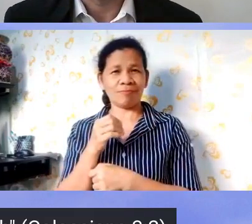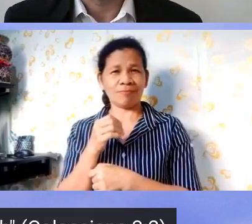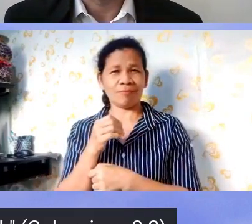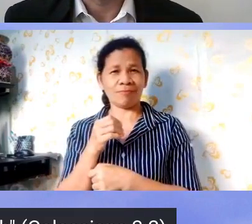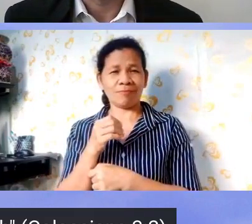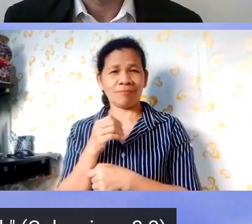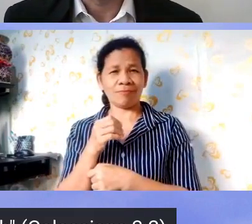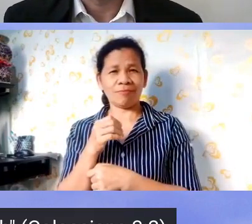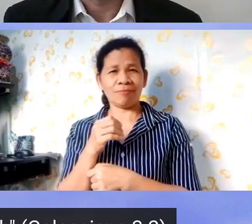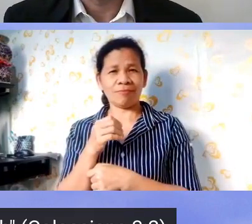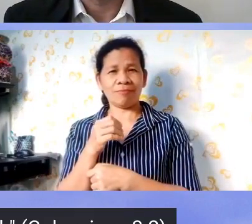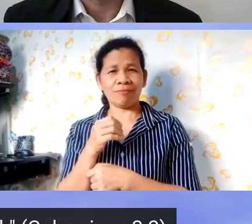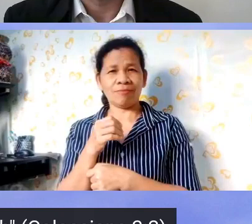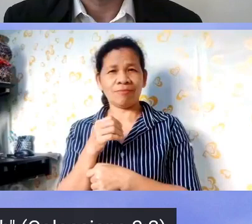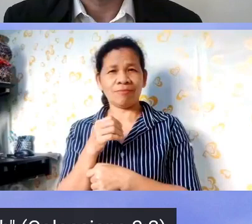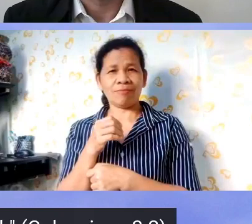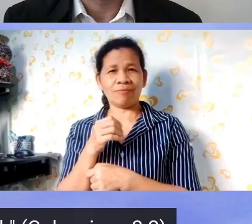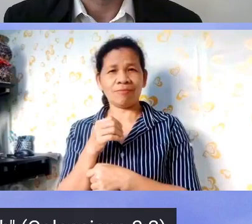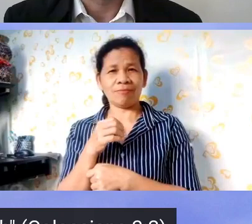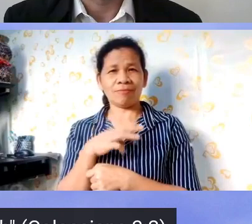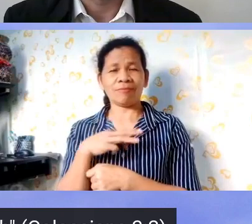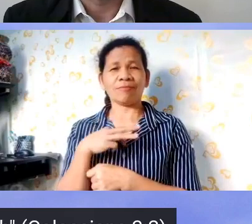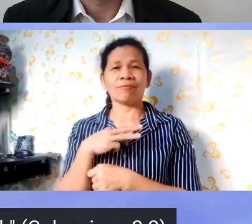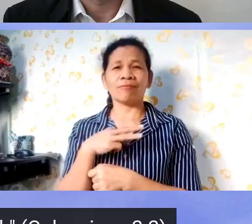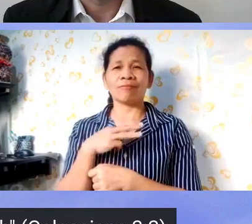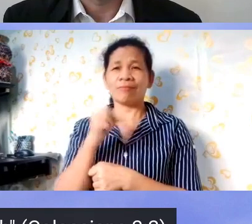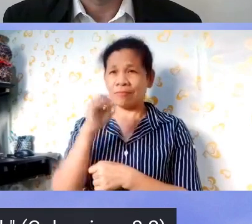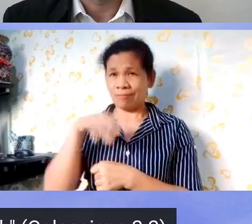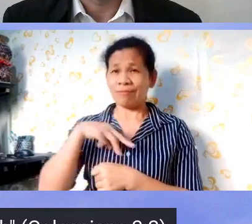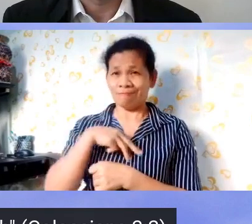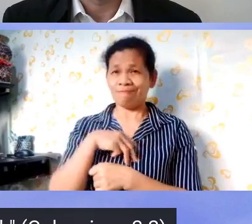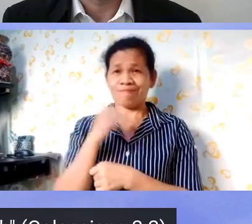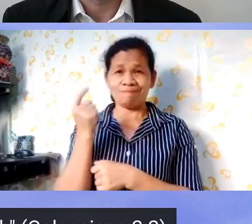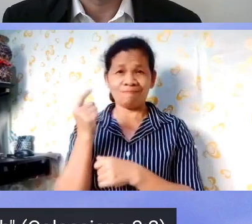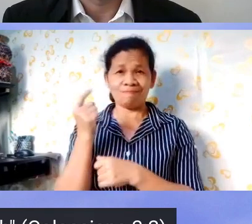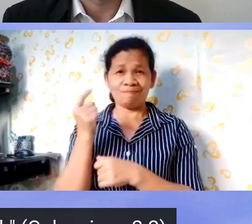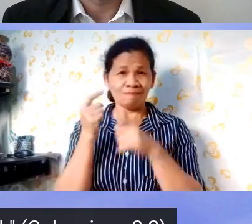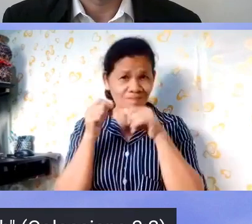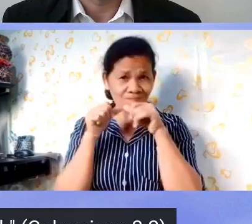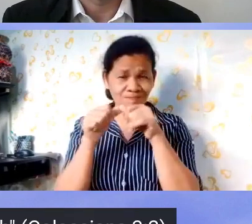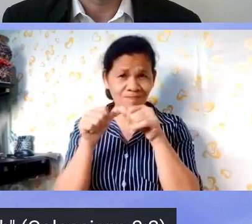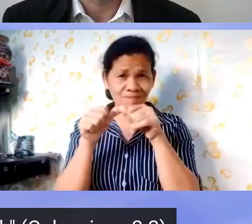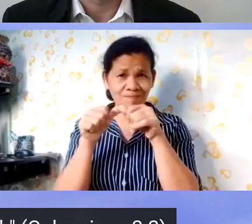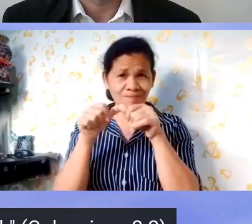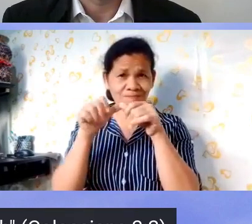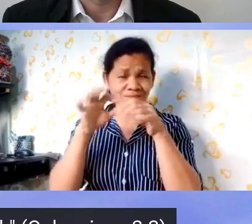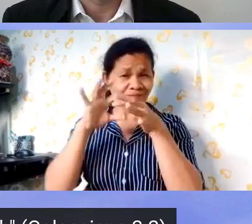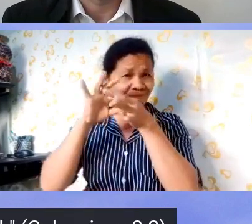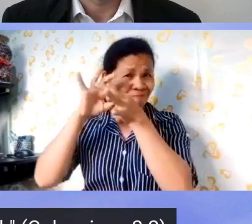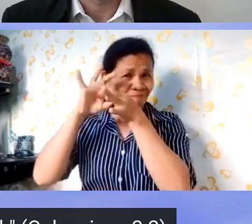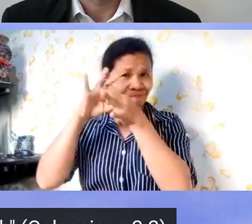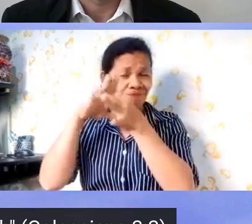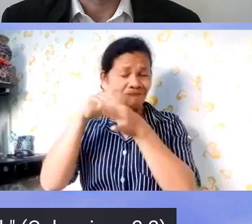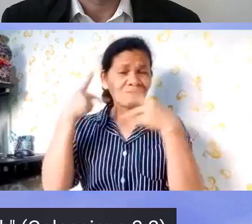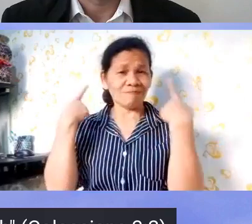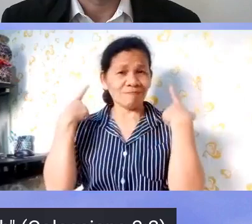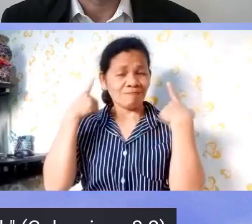laging konektado at laging may pagtitiwala sa ating mga lalo sa pamagitan ng